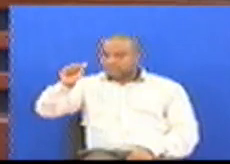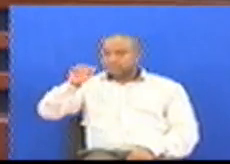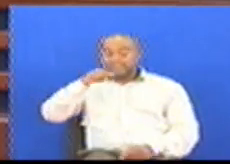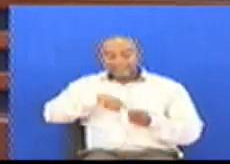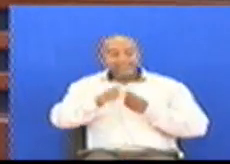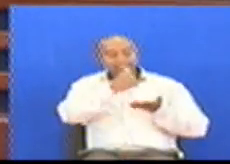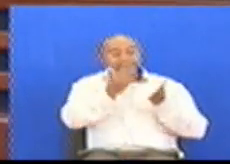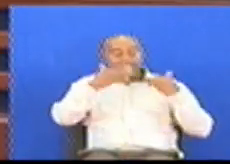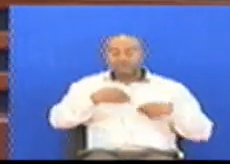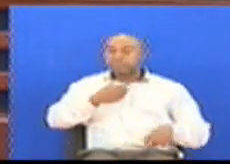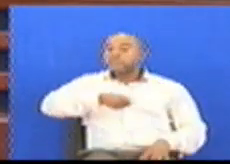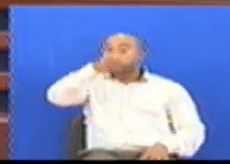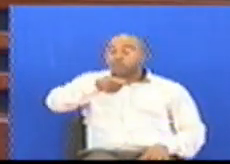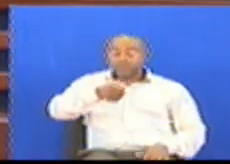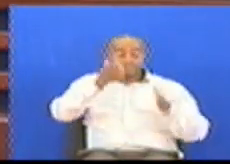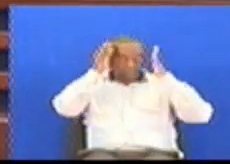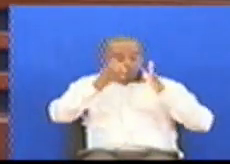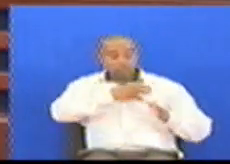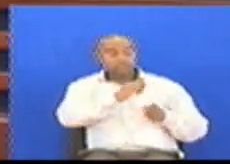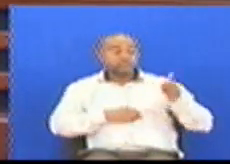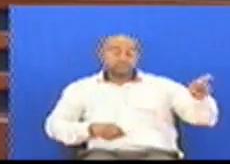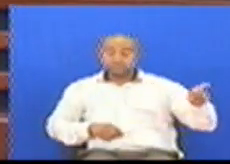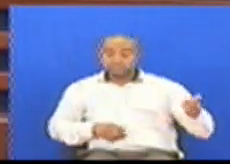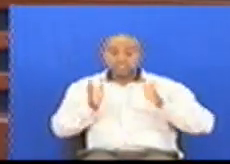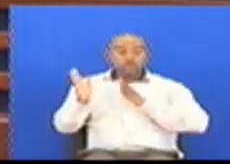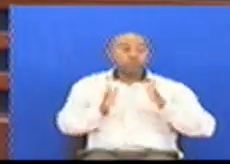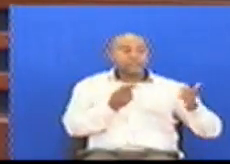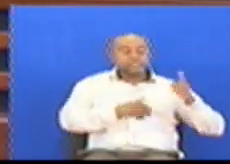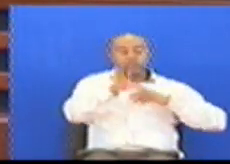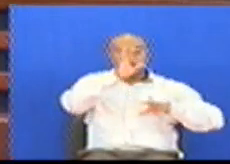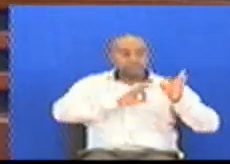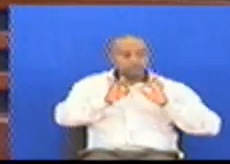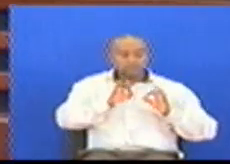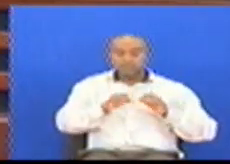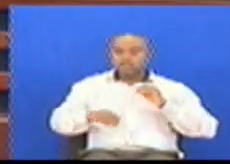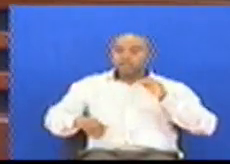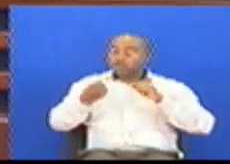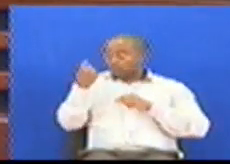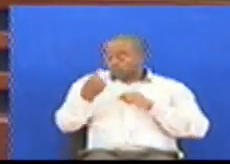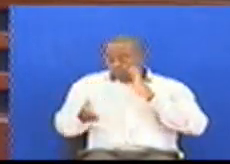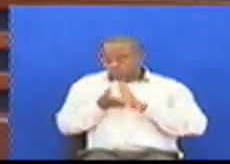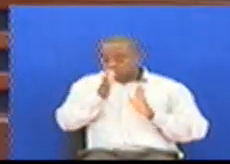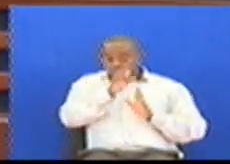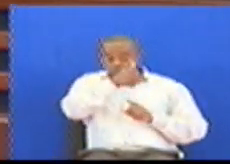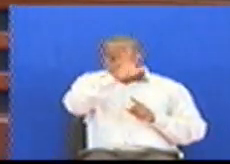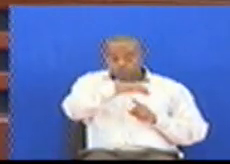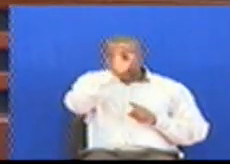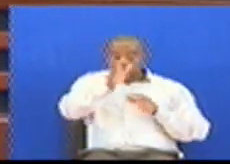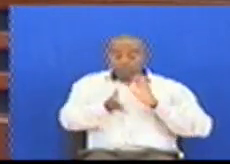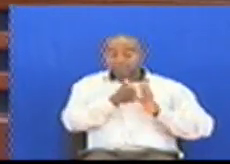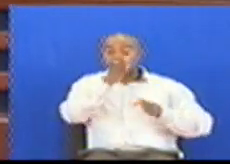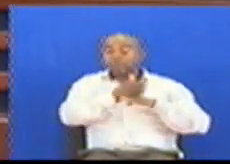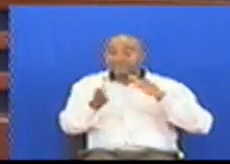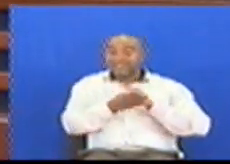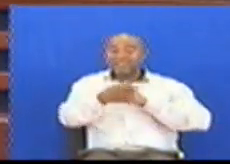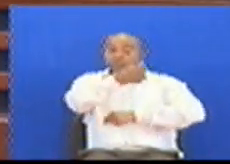afya. Na mimi nikupongeze sana Jafo, kupanga ni kuchagua. Mwanzo ulichagua tuanze na ujenzi wa hospitali za wilaya,